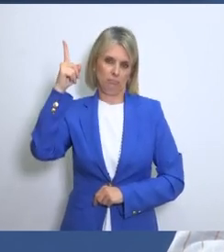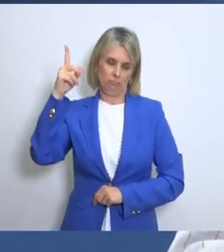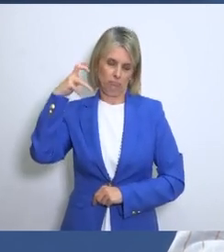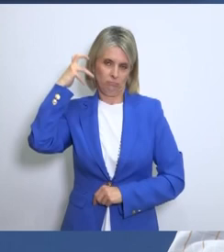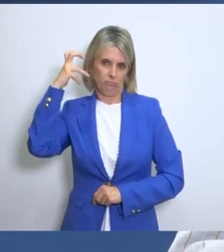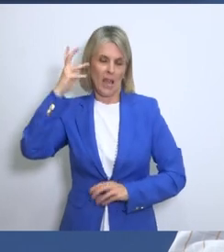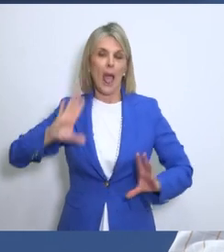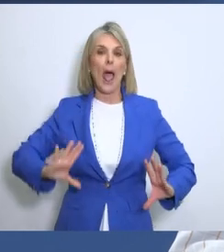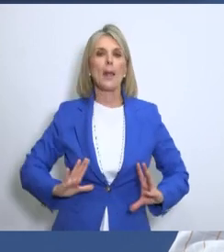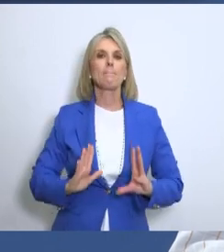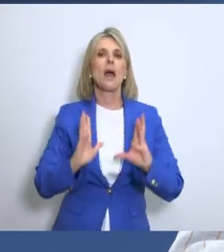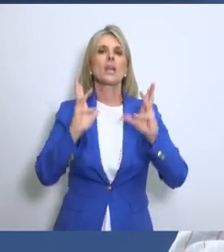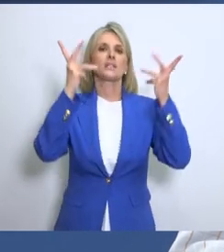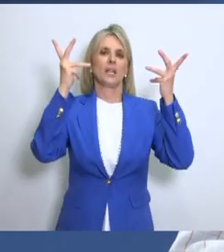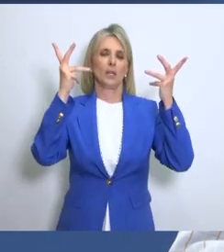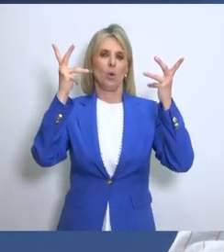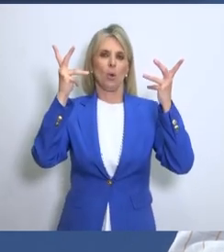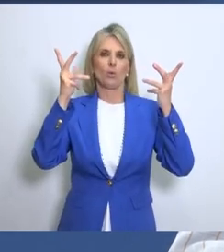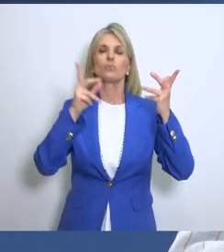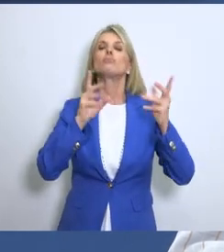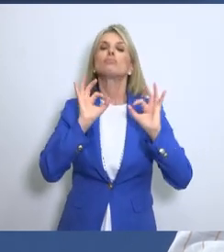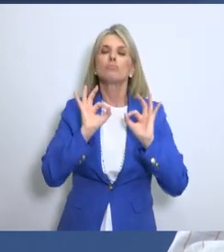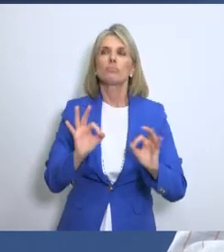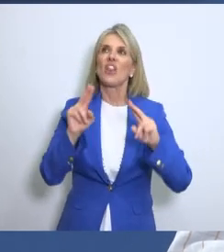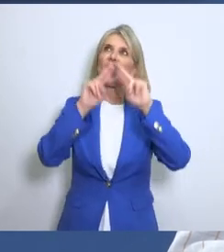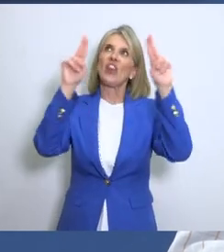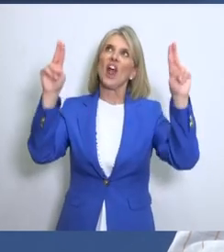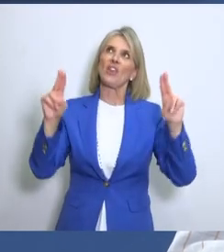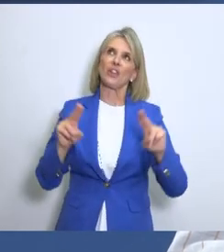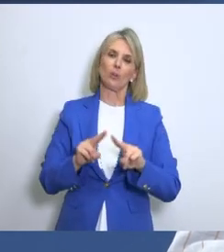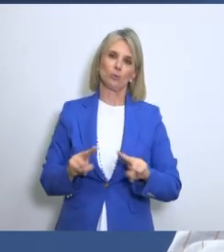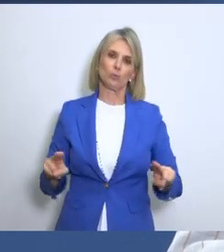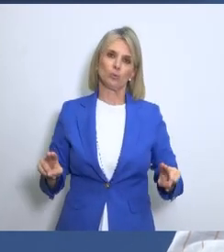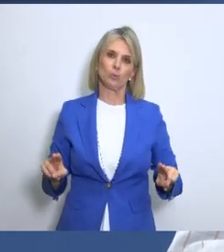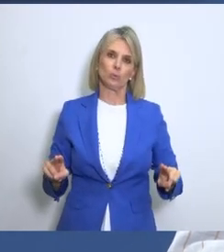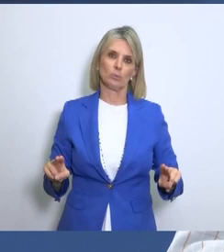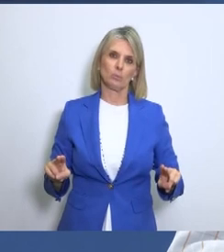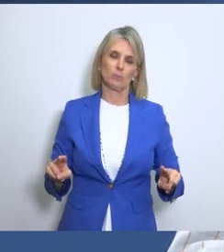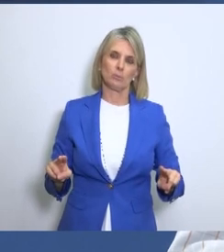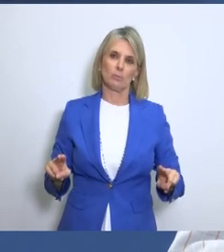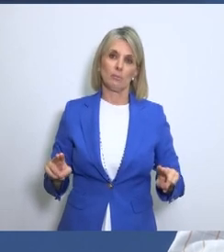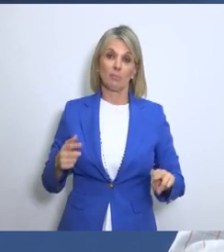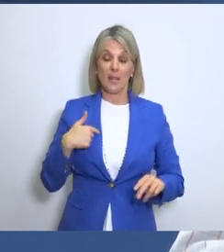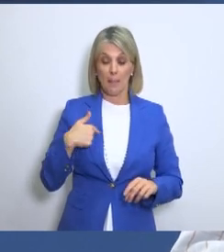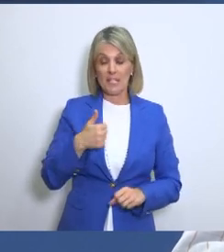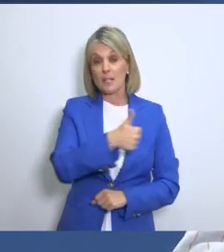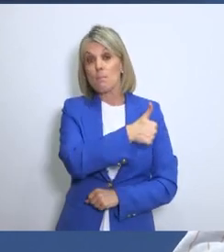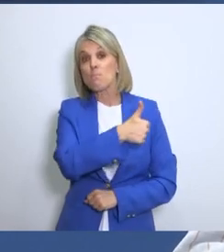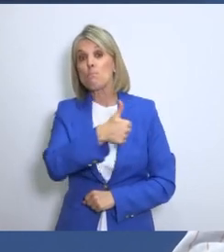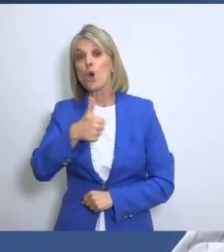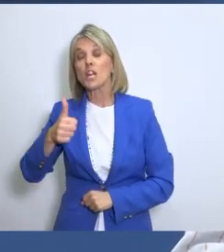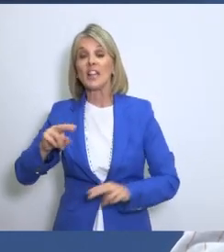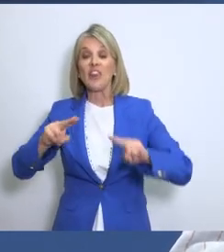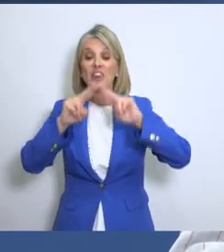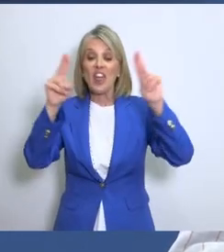του επαναστατικού μαρξισμού, τροτσκισμού και είναι σχεδόν η μοναδική